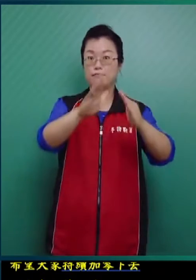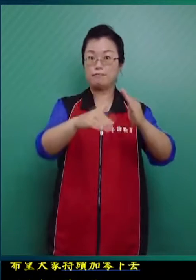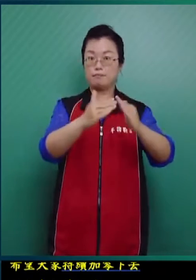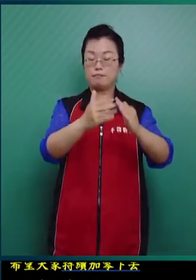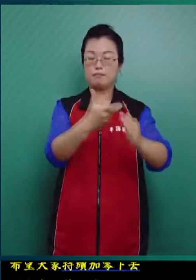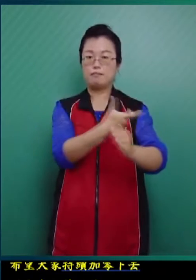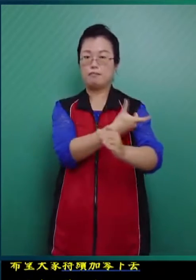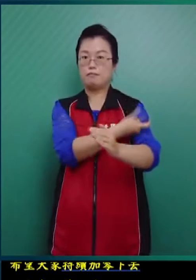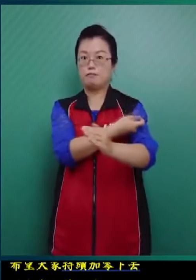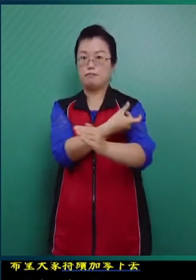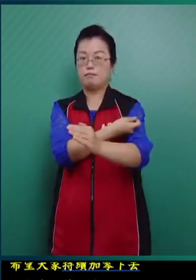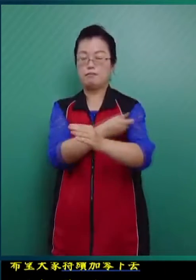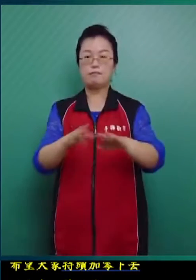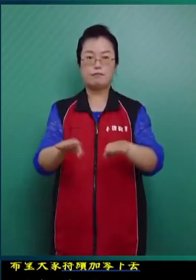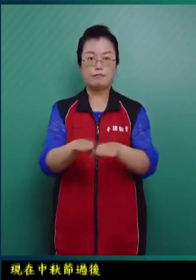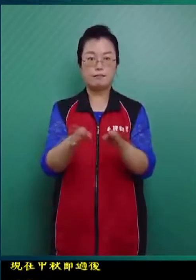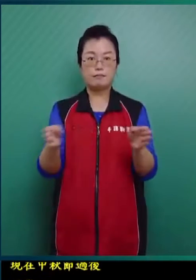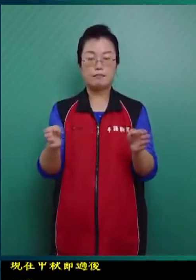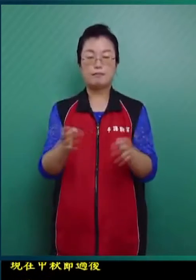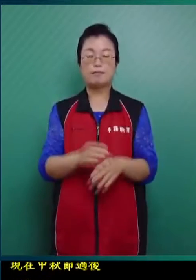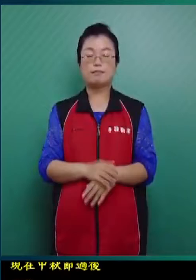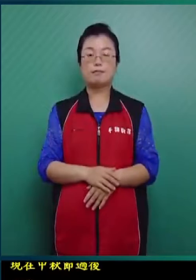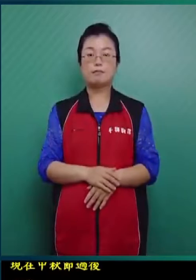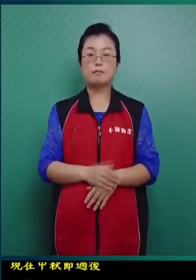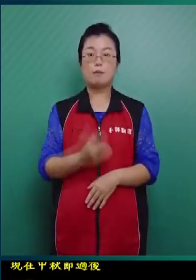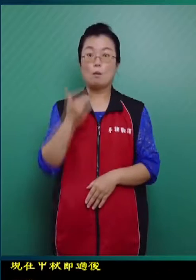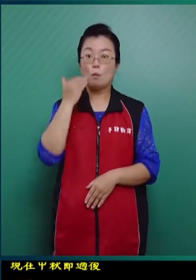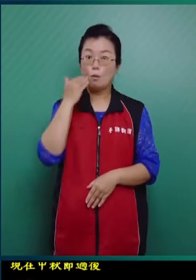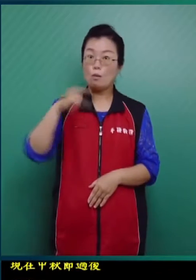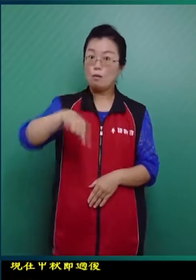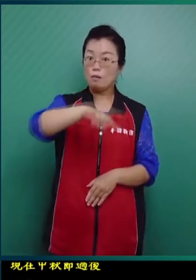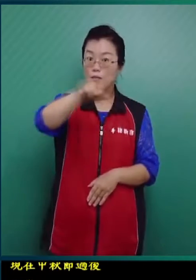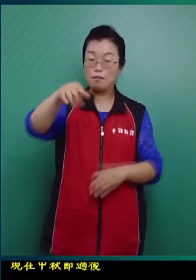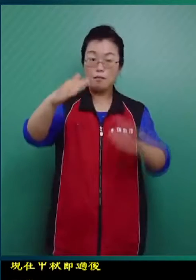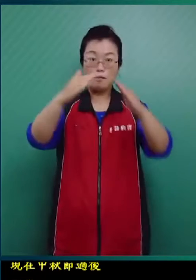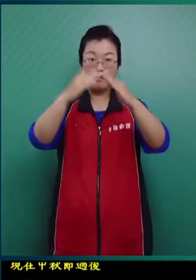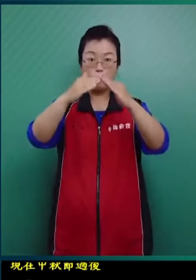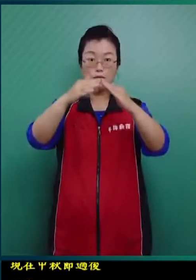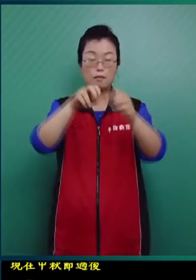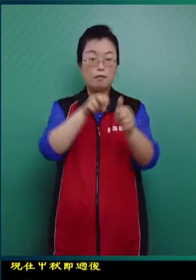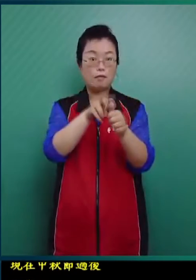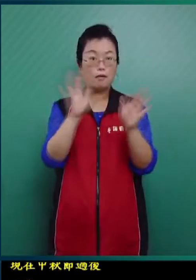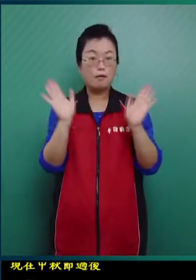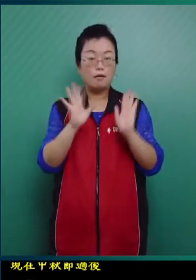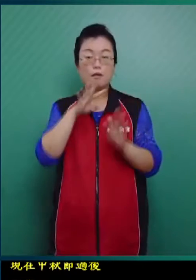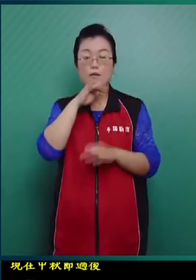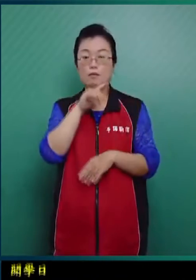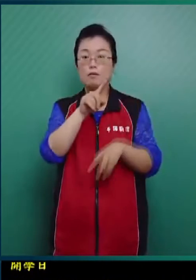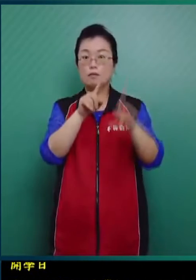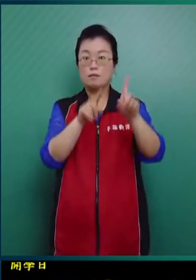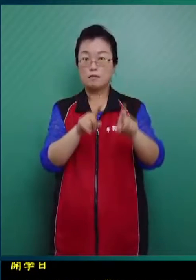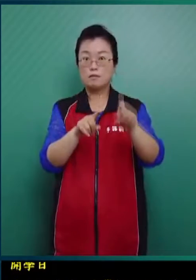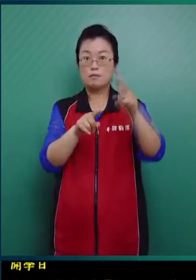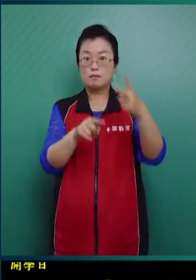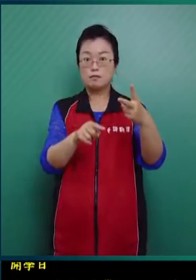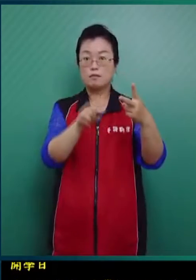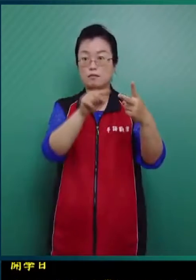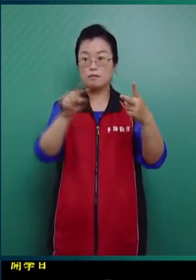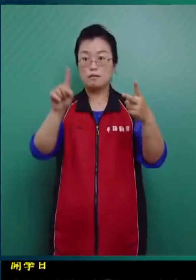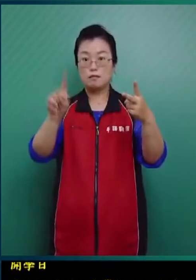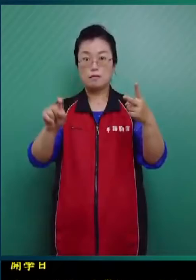请各位市民朋友们，如果家中有十二岁以上、十八岁以下、十二到十七岁